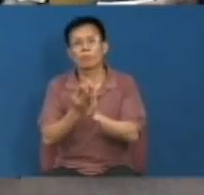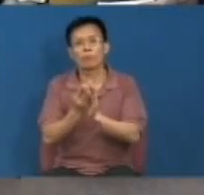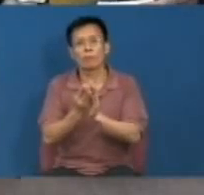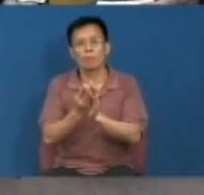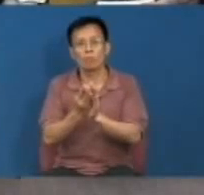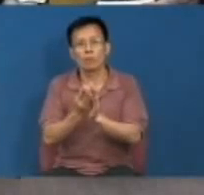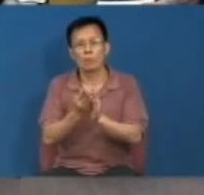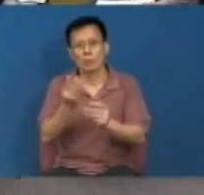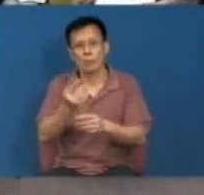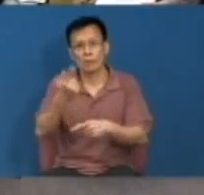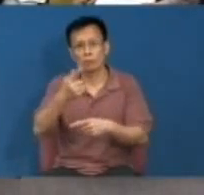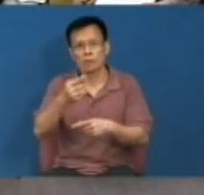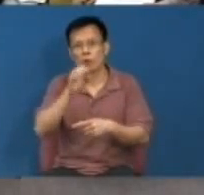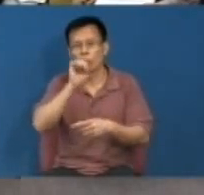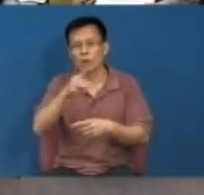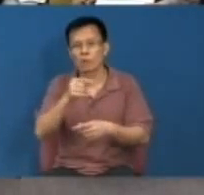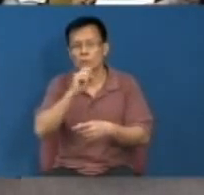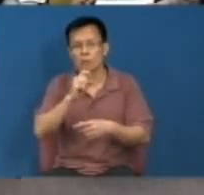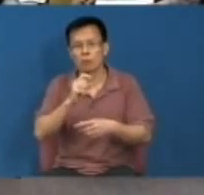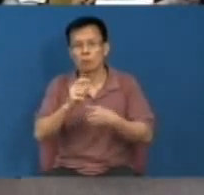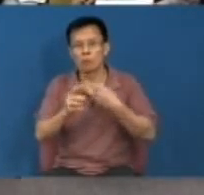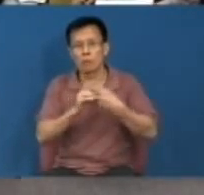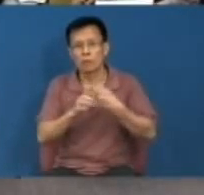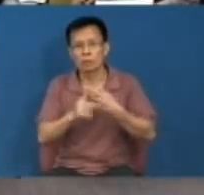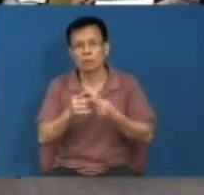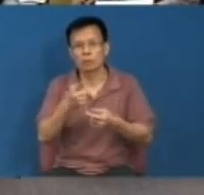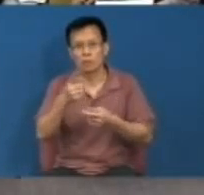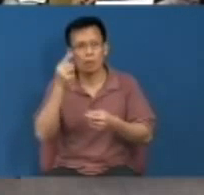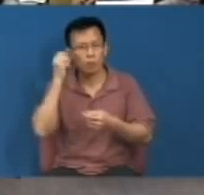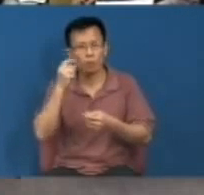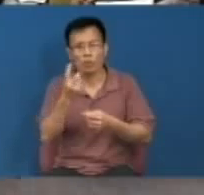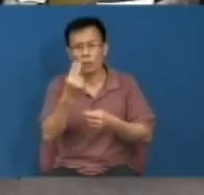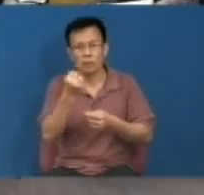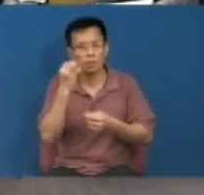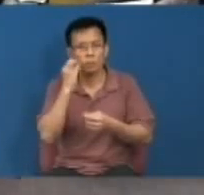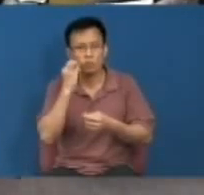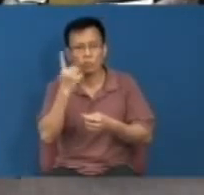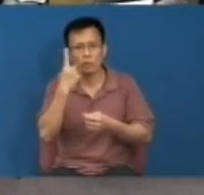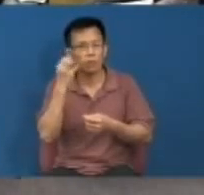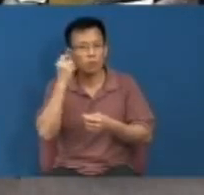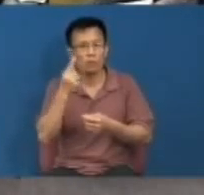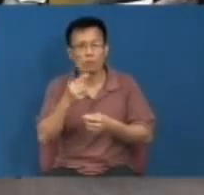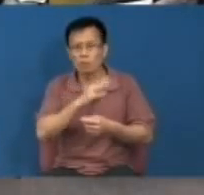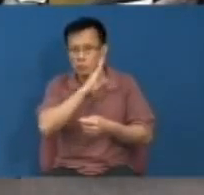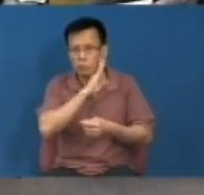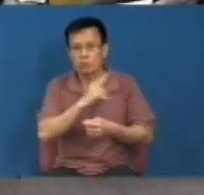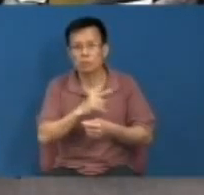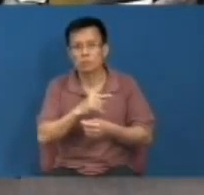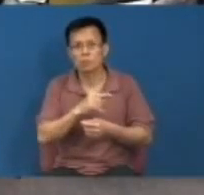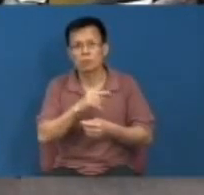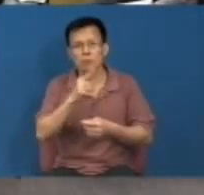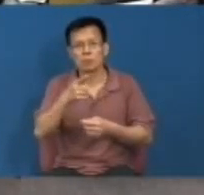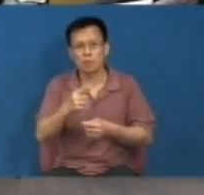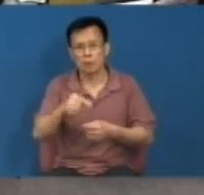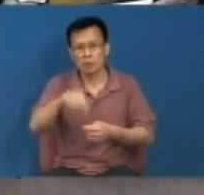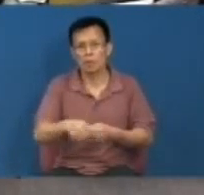險，係啦，佢就話會危有危險，因為我個女喺度住。佢話你個女20歲啫喎，一個女喺度住， 我話係咪市建局嘅？ 呢個係地政